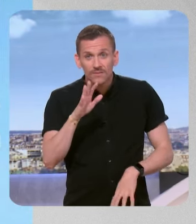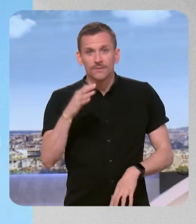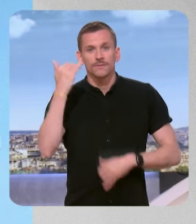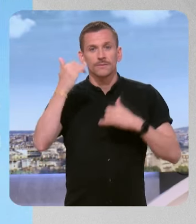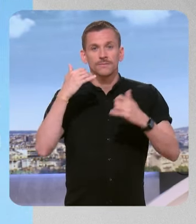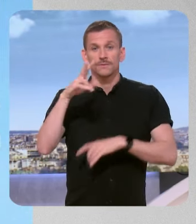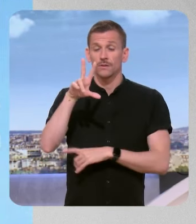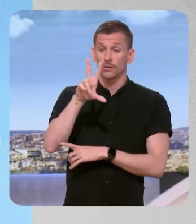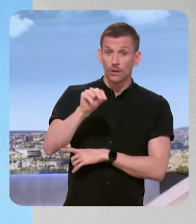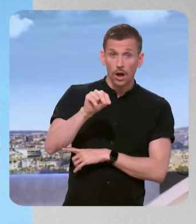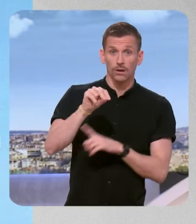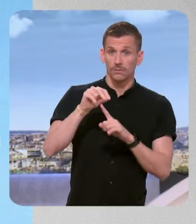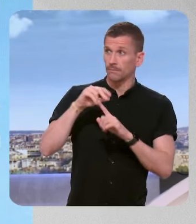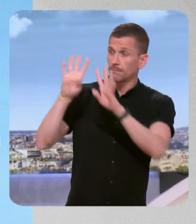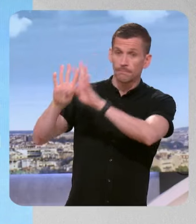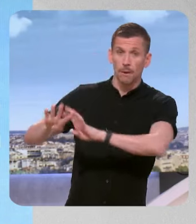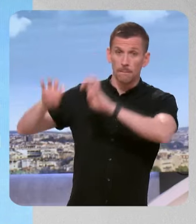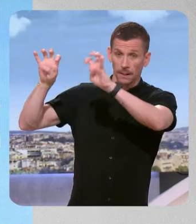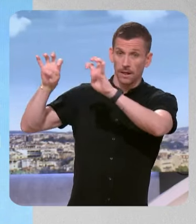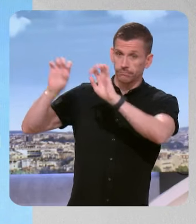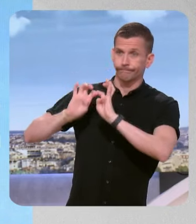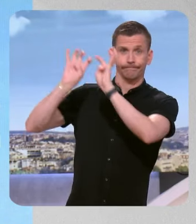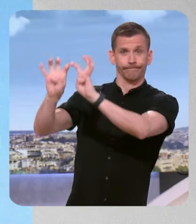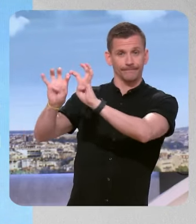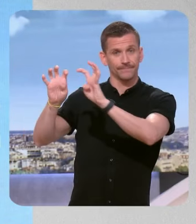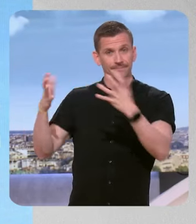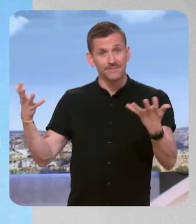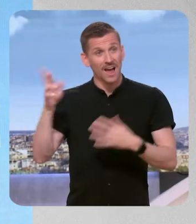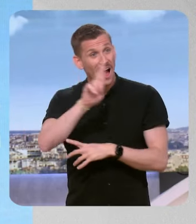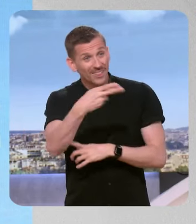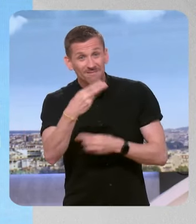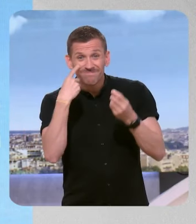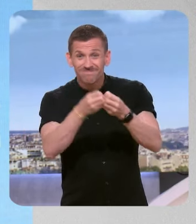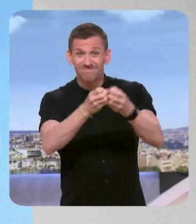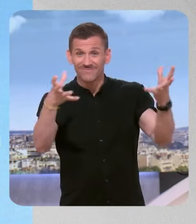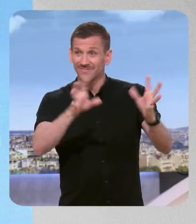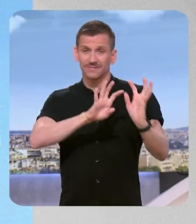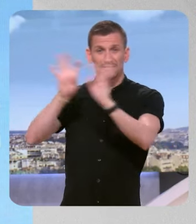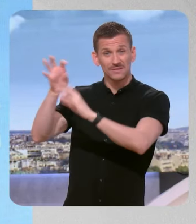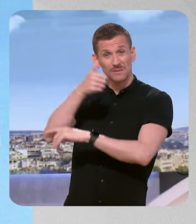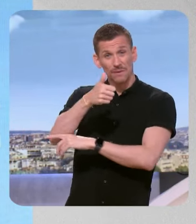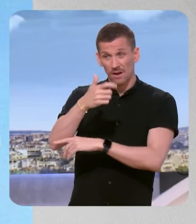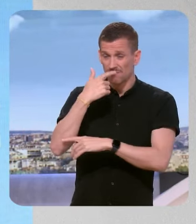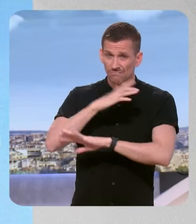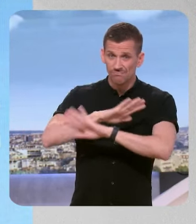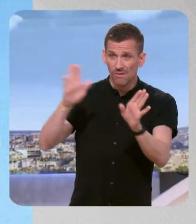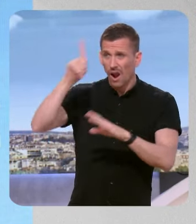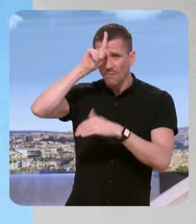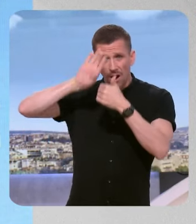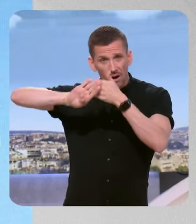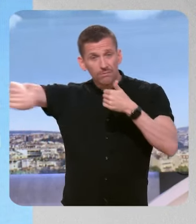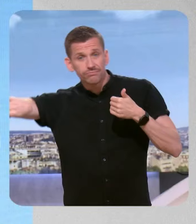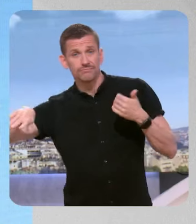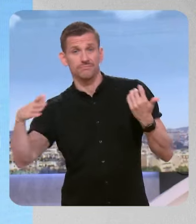européen alors qu' le le rassemblement national a annoncé qu'il ne siègerait plus avec les Allemands du groupe AFD de